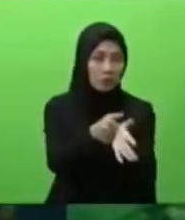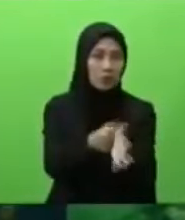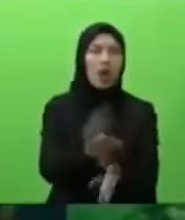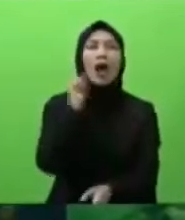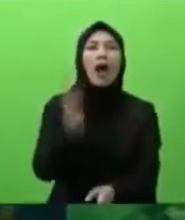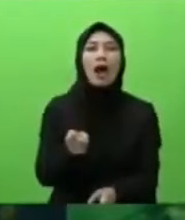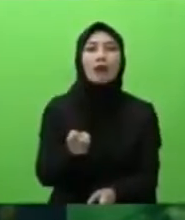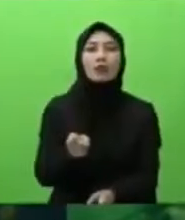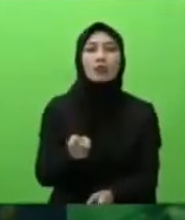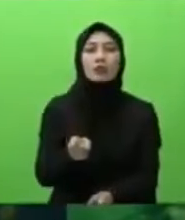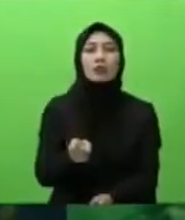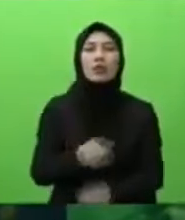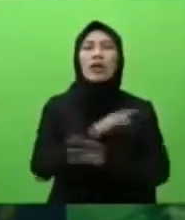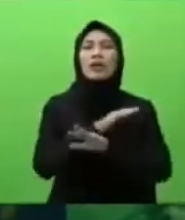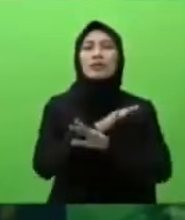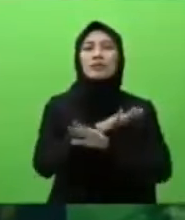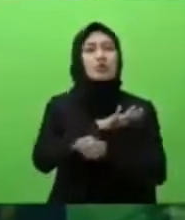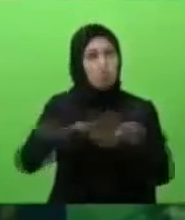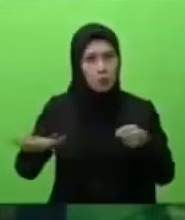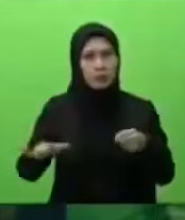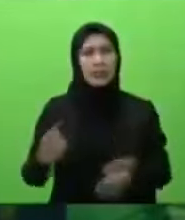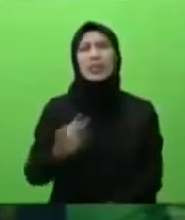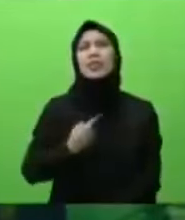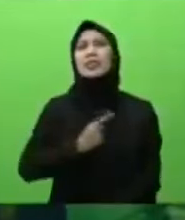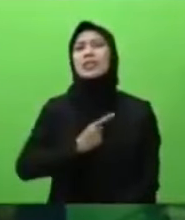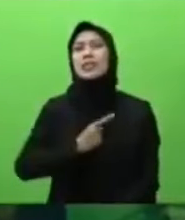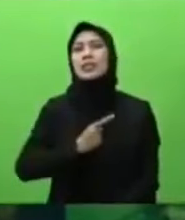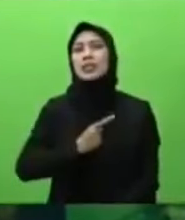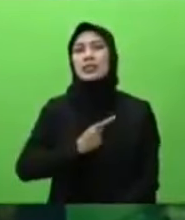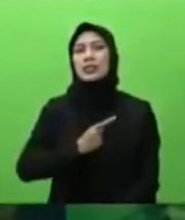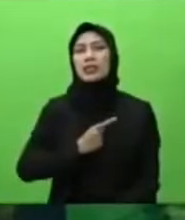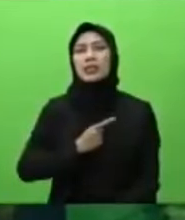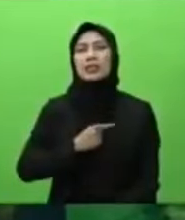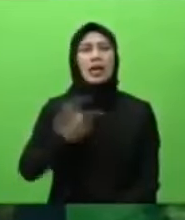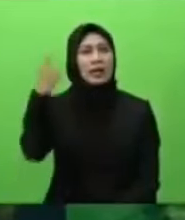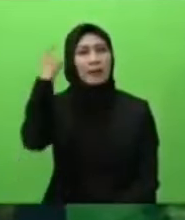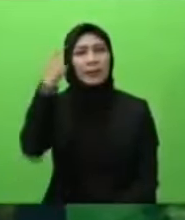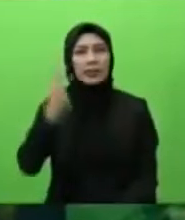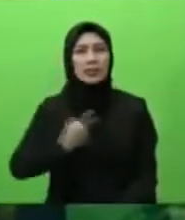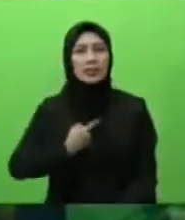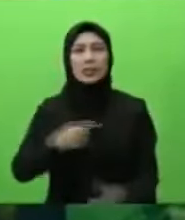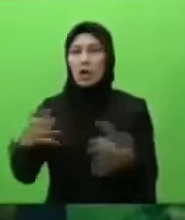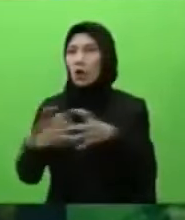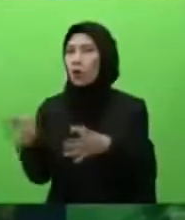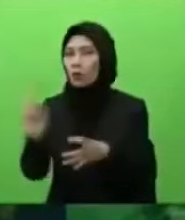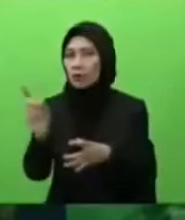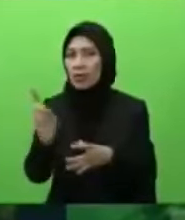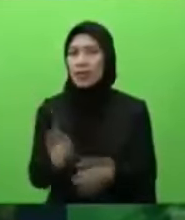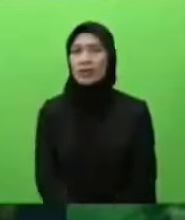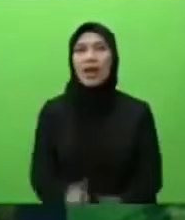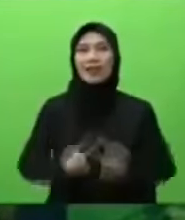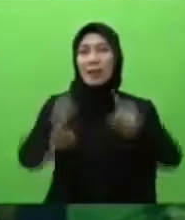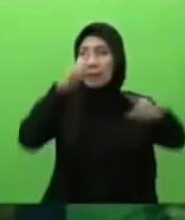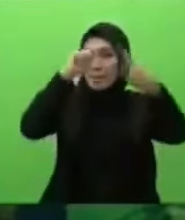dengan dirinya yakni meletakkan politik dan kekuasaan sebagai jalan utama berkhidmat